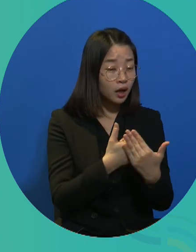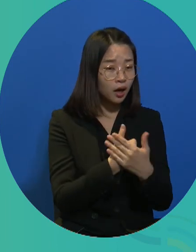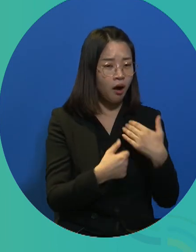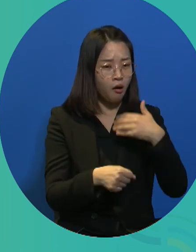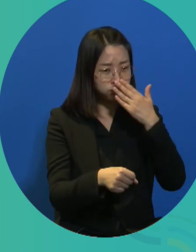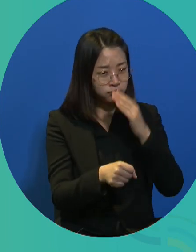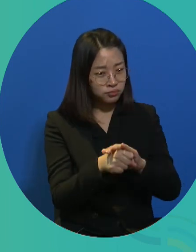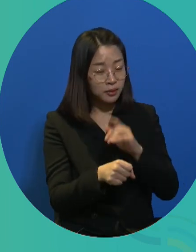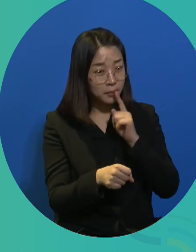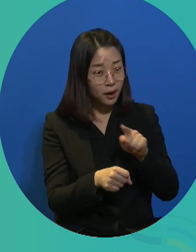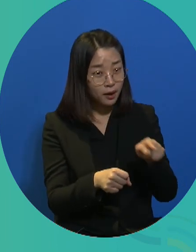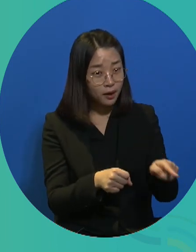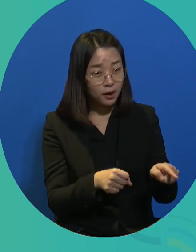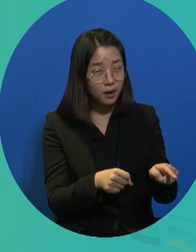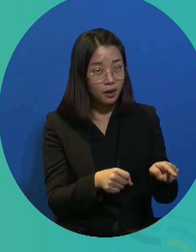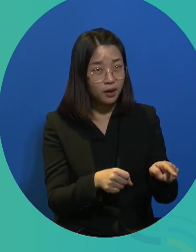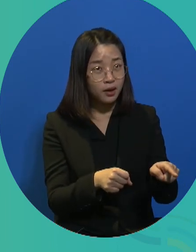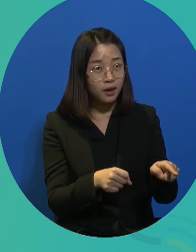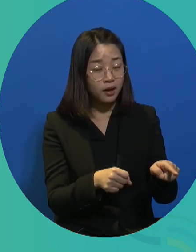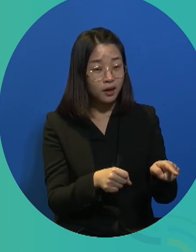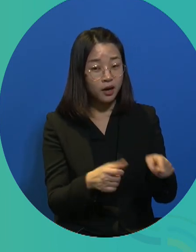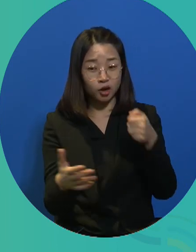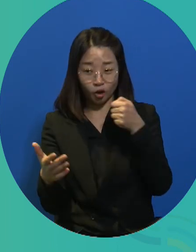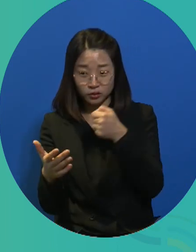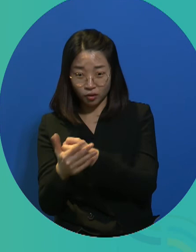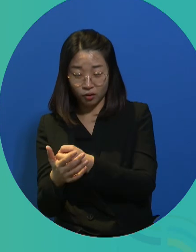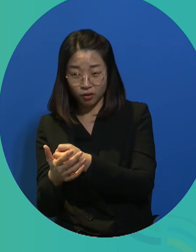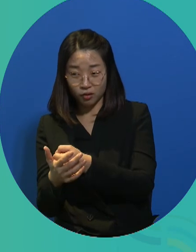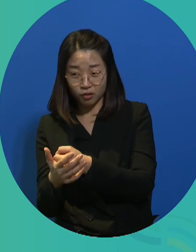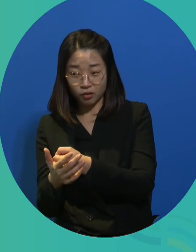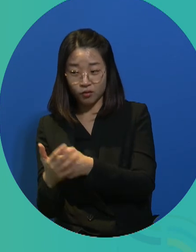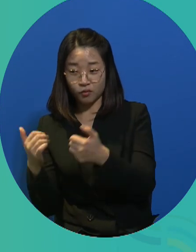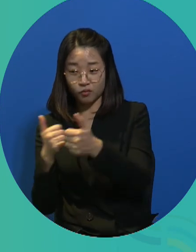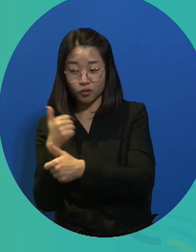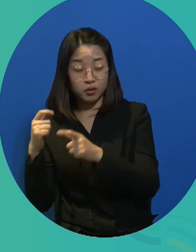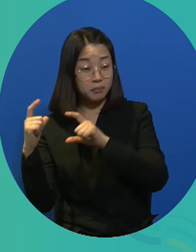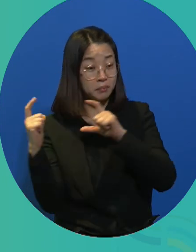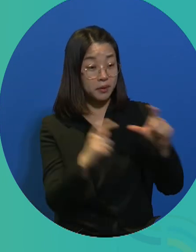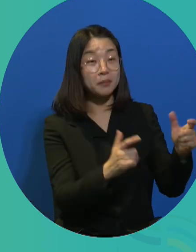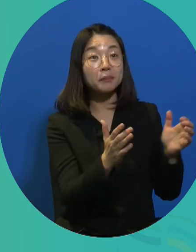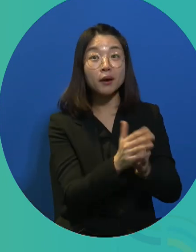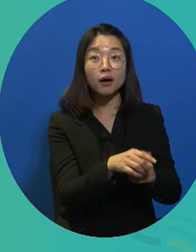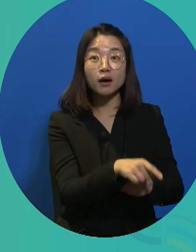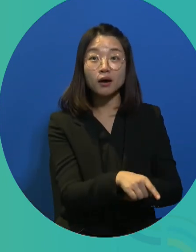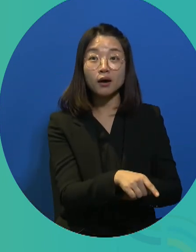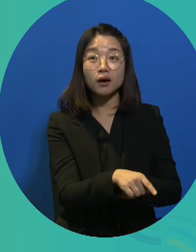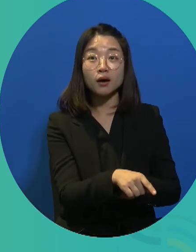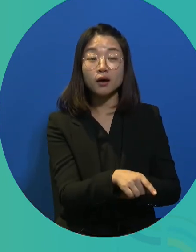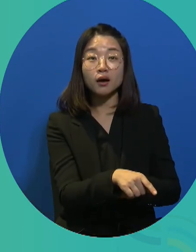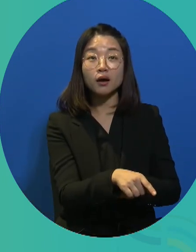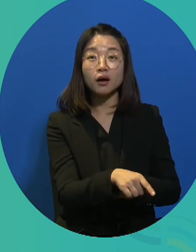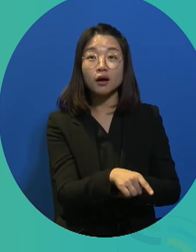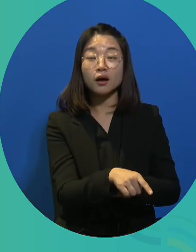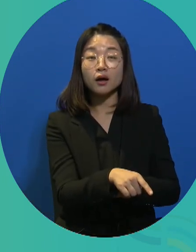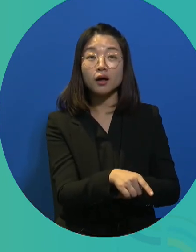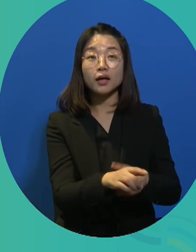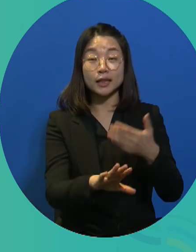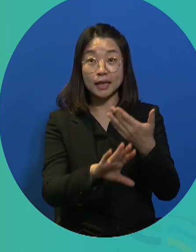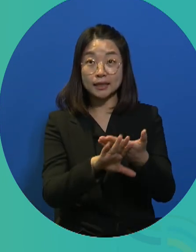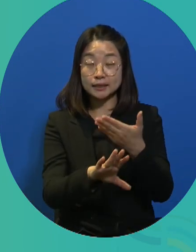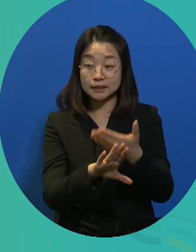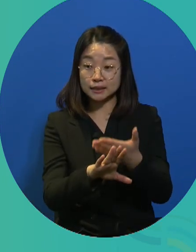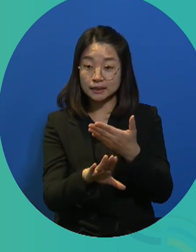부당한 대우다라고 이렇게 결정을 내린 사례가 있었다고 들었는데요. 이렇게 좀 CRPD뿐만 아니라